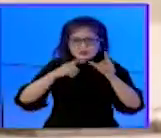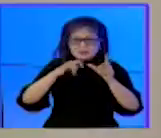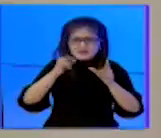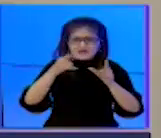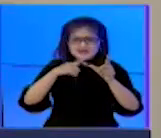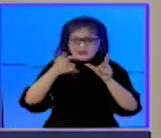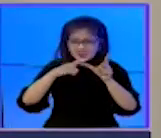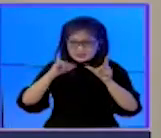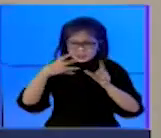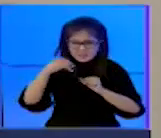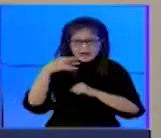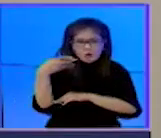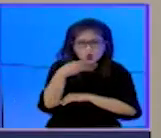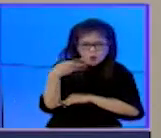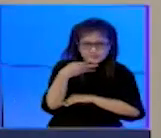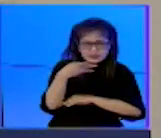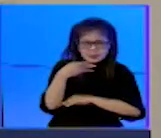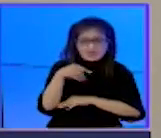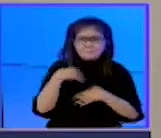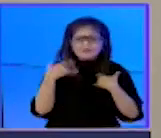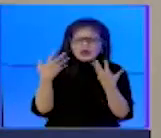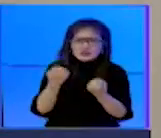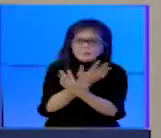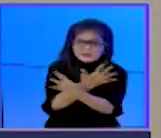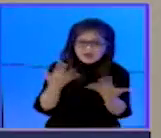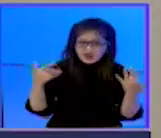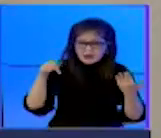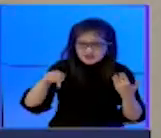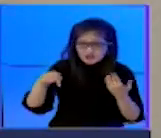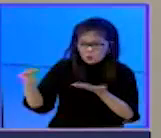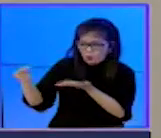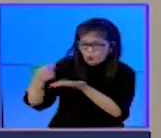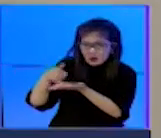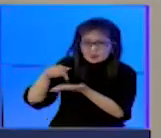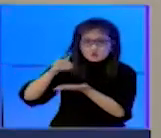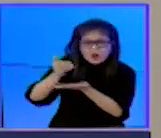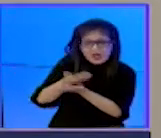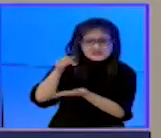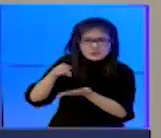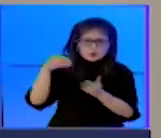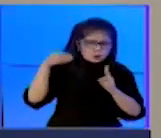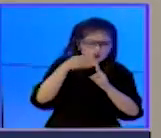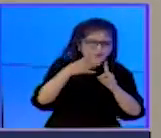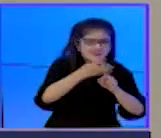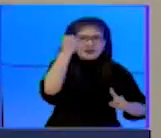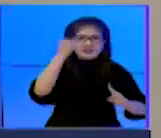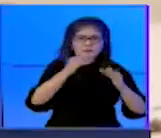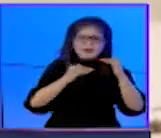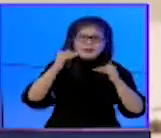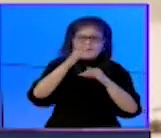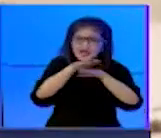COVID-19. Masyarakat berharap agar subsidi gaji bisa tepat sasaran dan juga meningkatkan stabilitas ekonomi